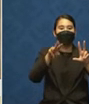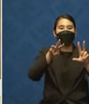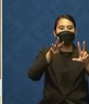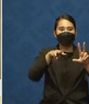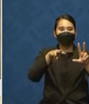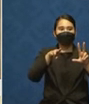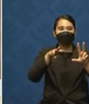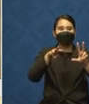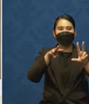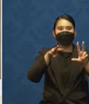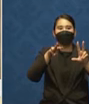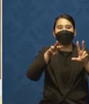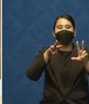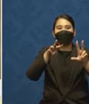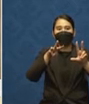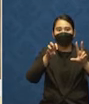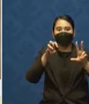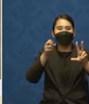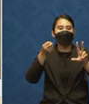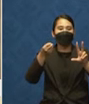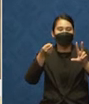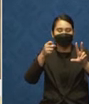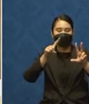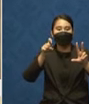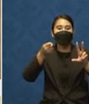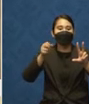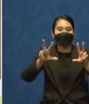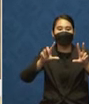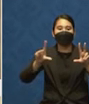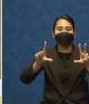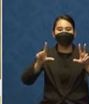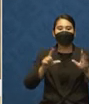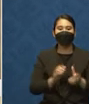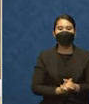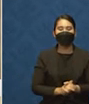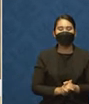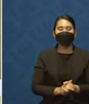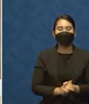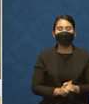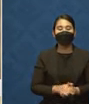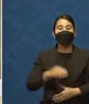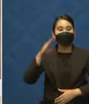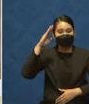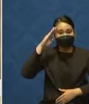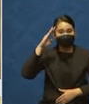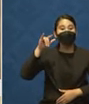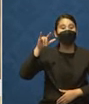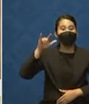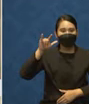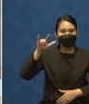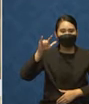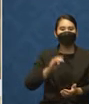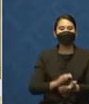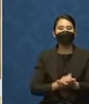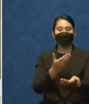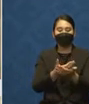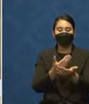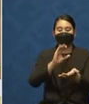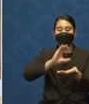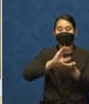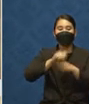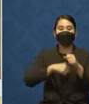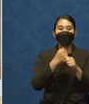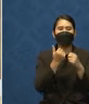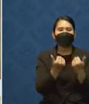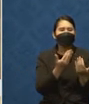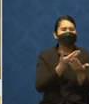36,113 ล้านผมก็ไปดูครับท่านประธานครับว่ากองทัพอากาศเนี่ยของบประมาณปีนี้จะเอา